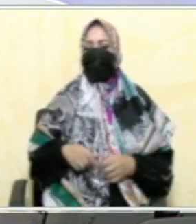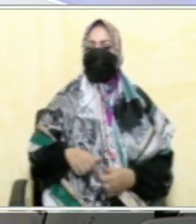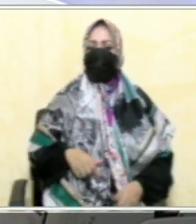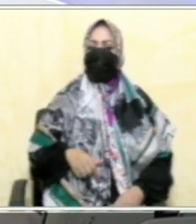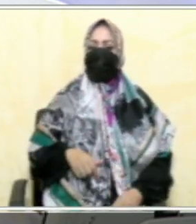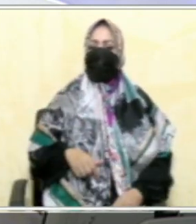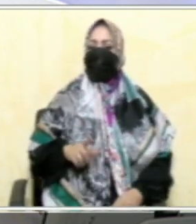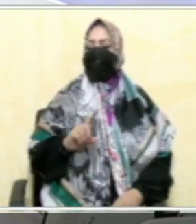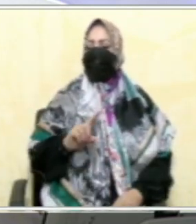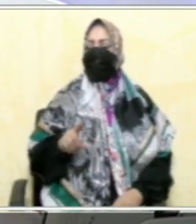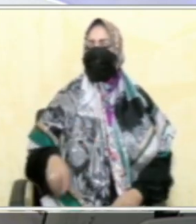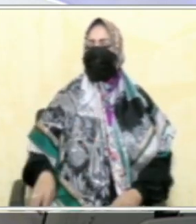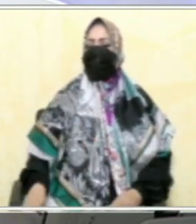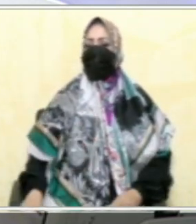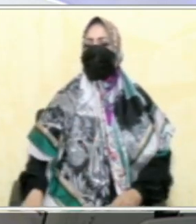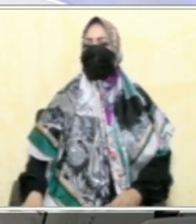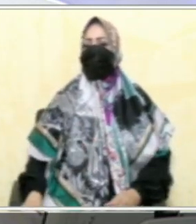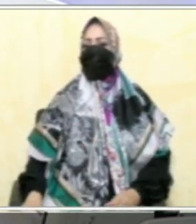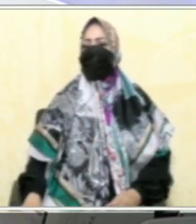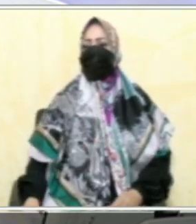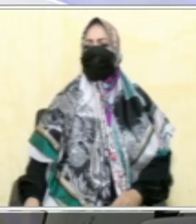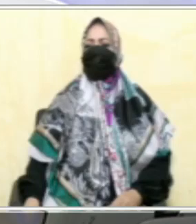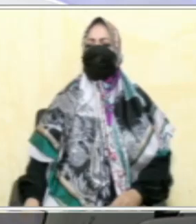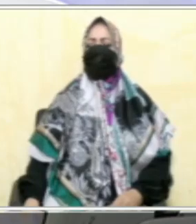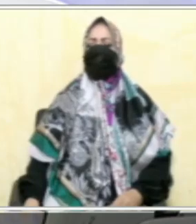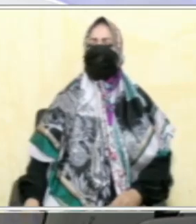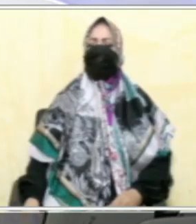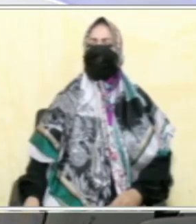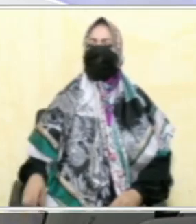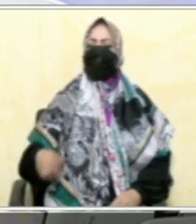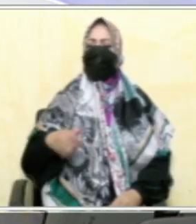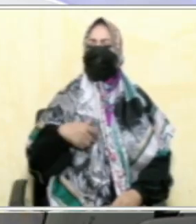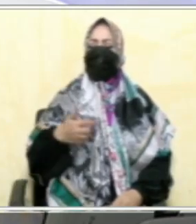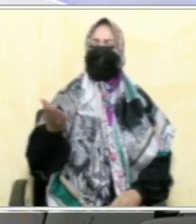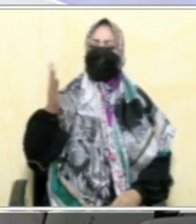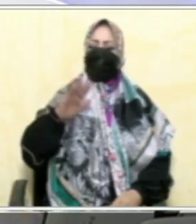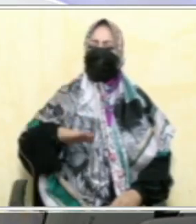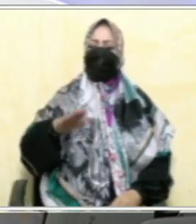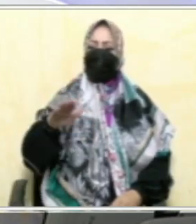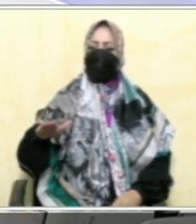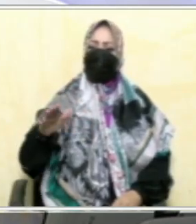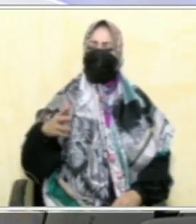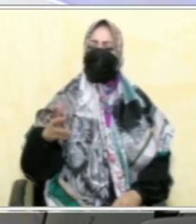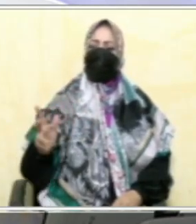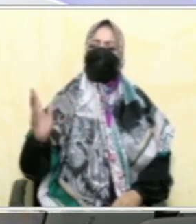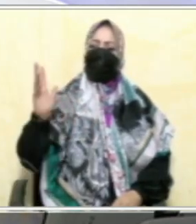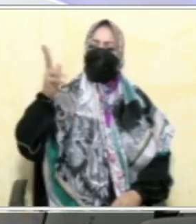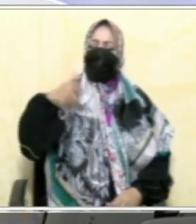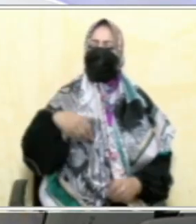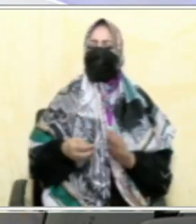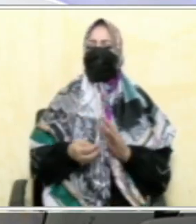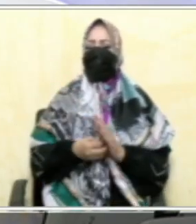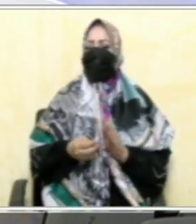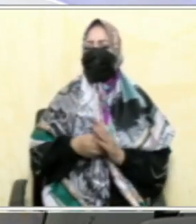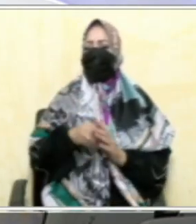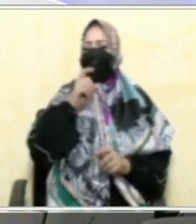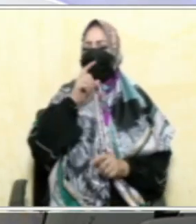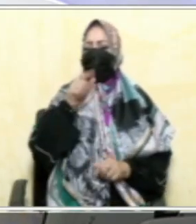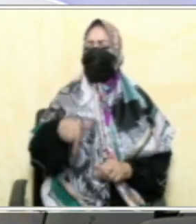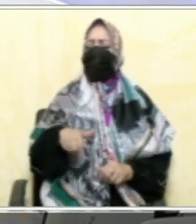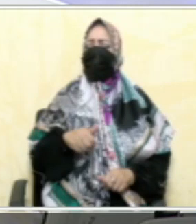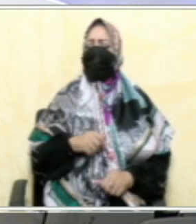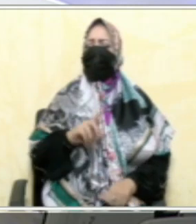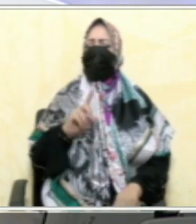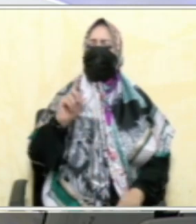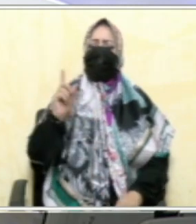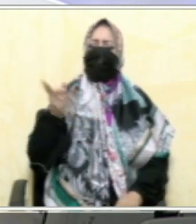المرحلة الجامعية، لكن الآن أي طالب تجده الآن في المرحلة الابتدائية وفي المرحلة الإعدادية